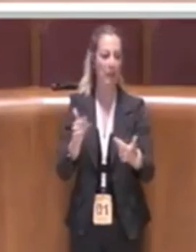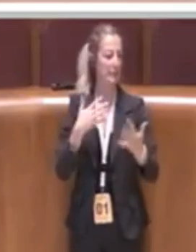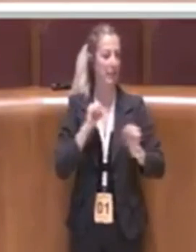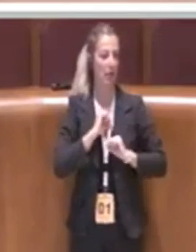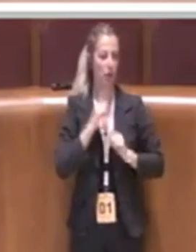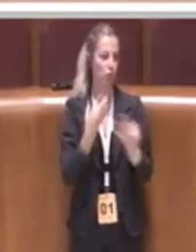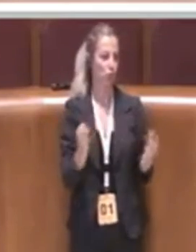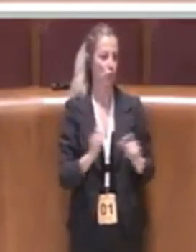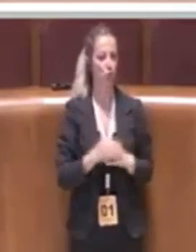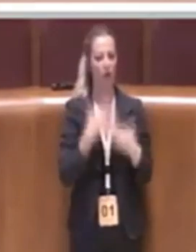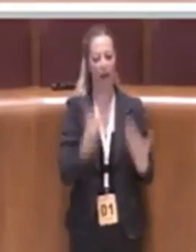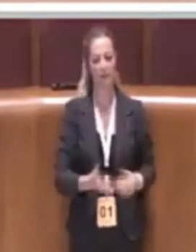Grazie.